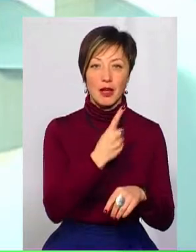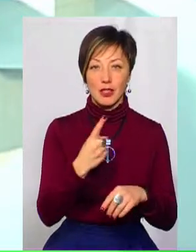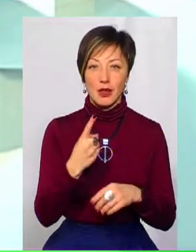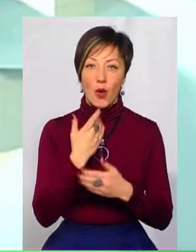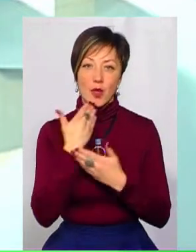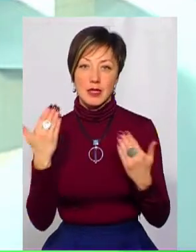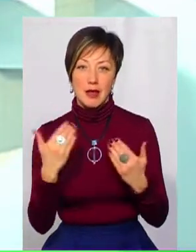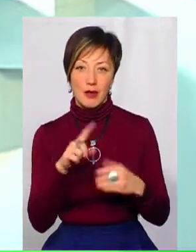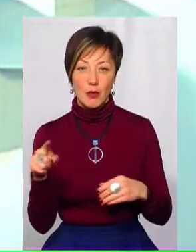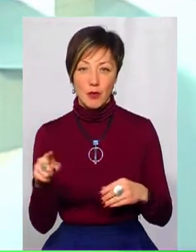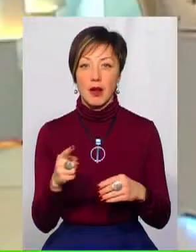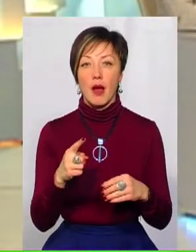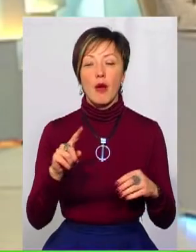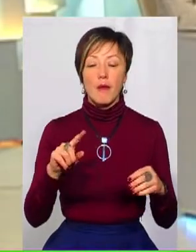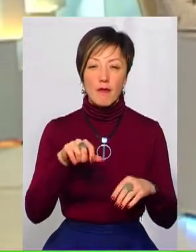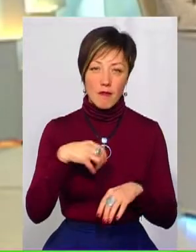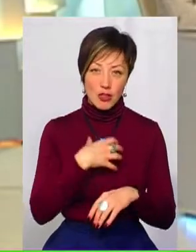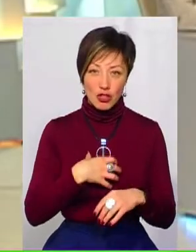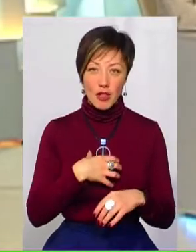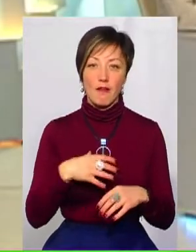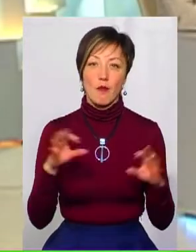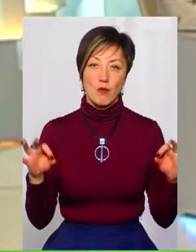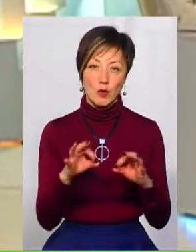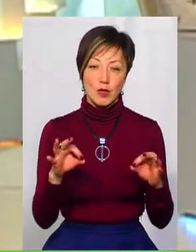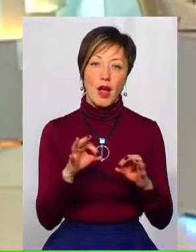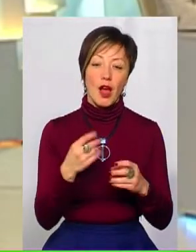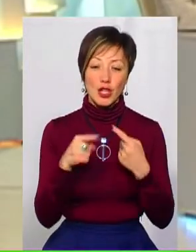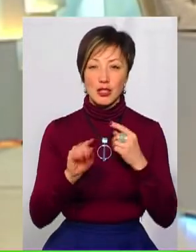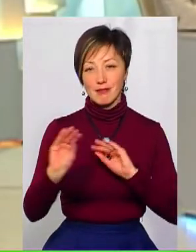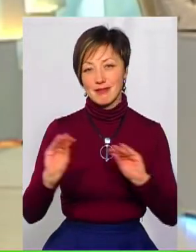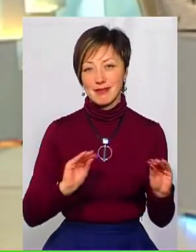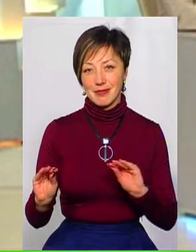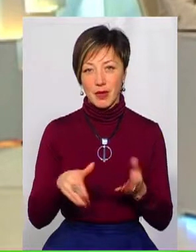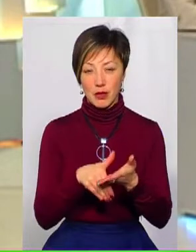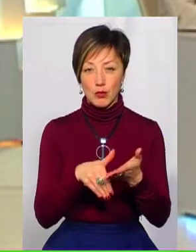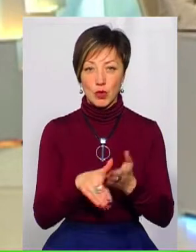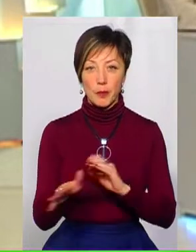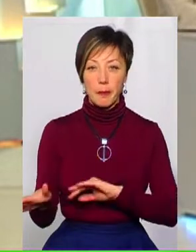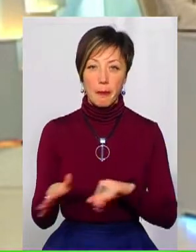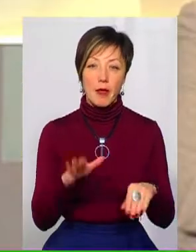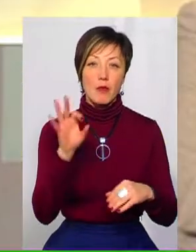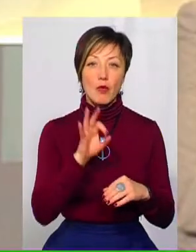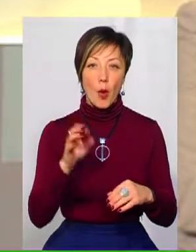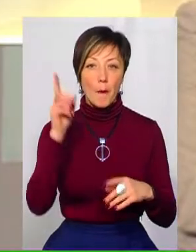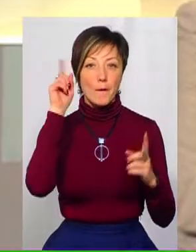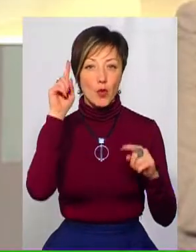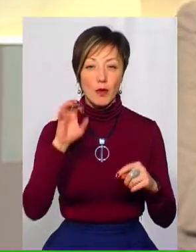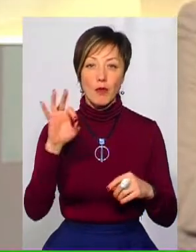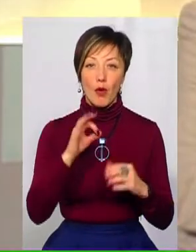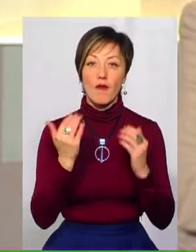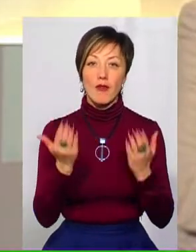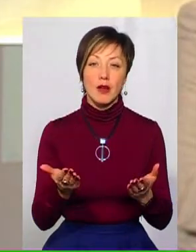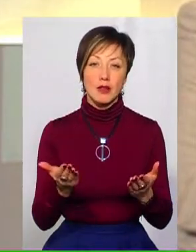Тобто, продукт, він первинний, він важливий. Все інше – то атрибути. А от якщо говорити про продукт, а саме не про мультик, а про